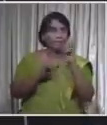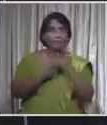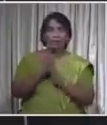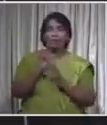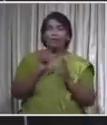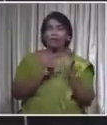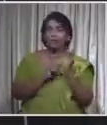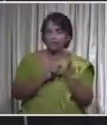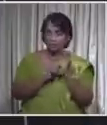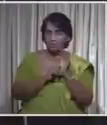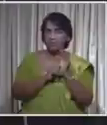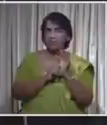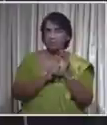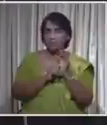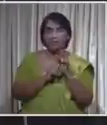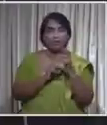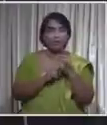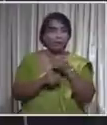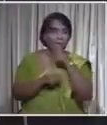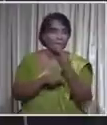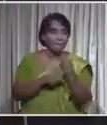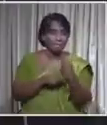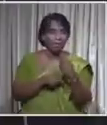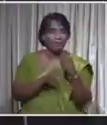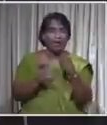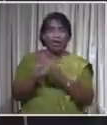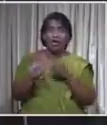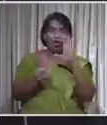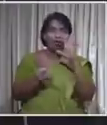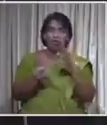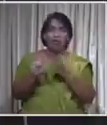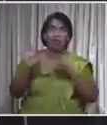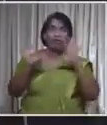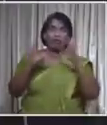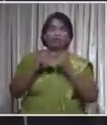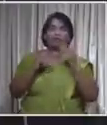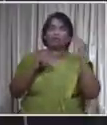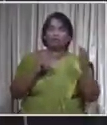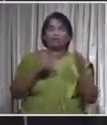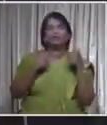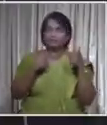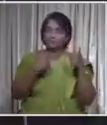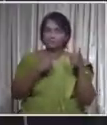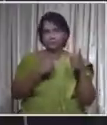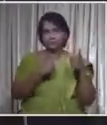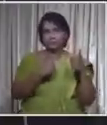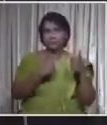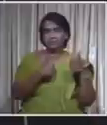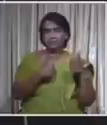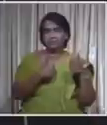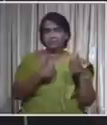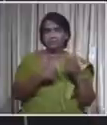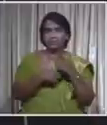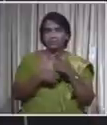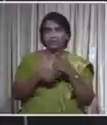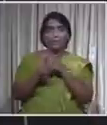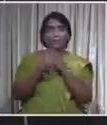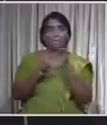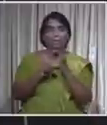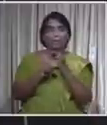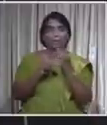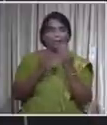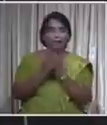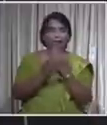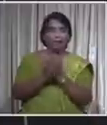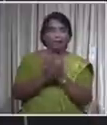මන්ත්‍රීවරයෙක්ගේ පෙන්ෂන් එක අවුරුදු 5 නම් අවුරුදු 10 කරා. බොහොම හොඳයි. ඕක ගැහුවේ බබාටනේ. අර දුකත්